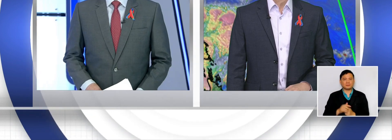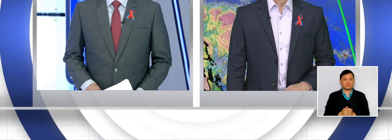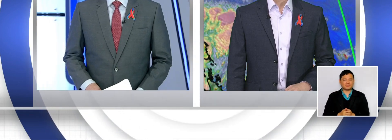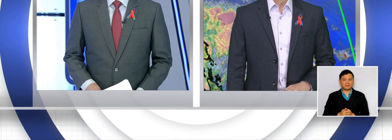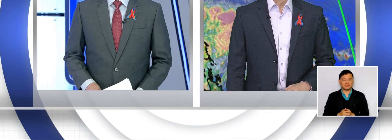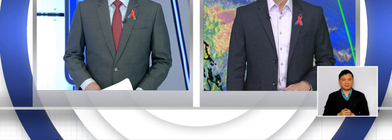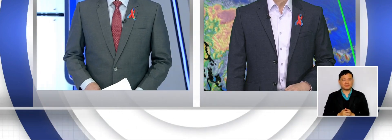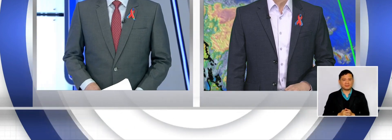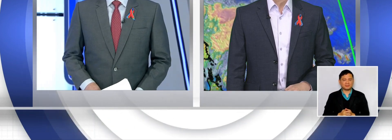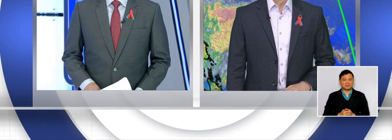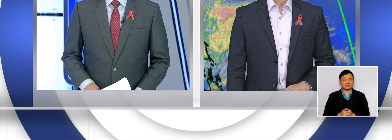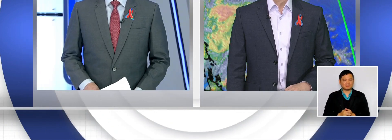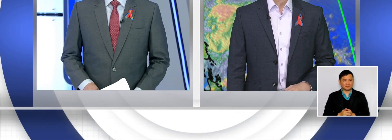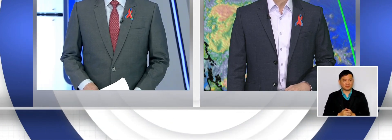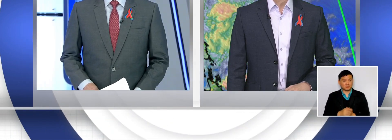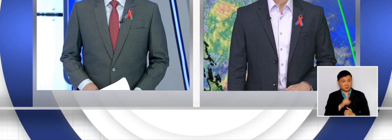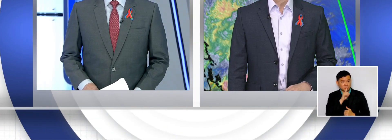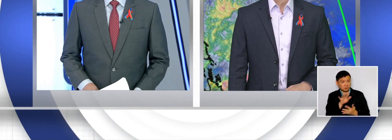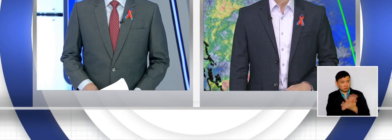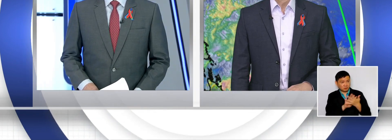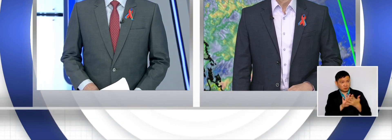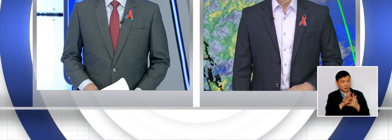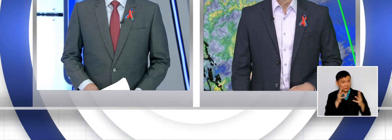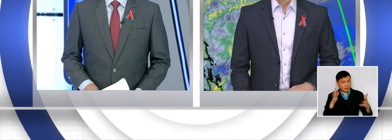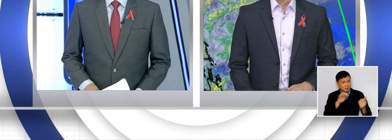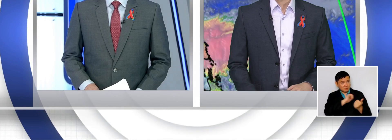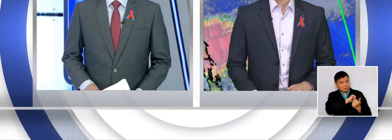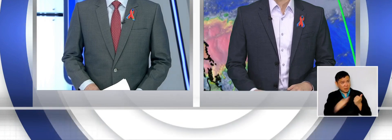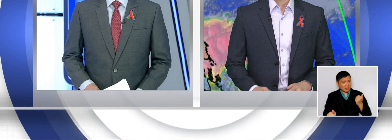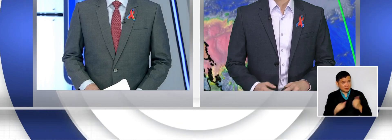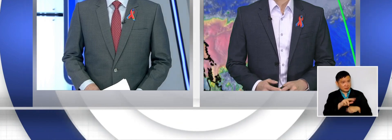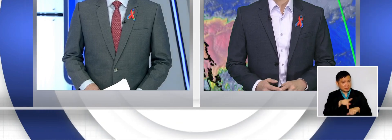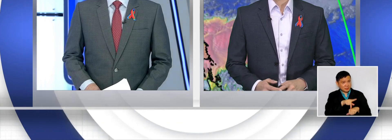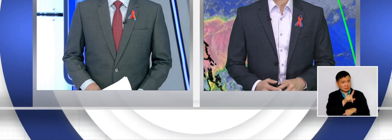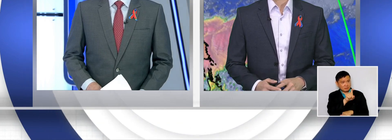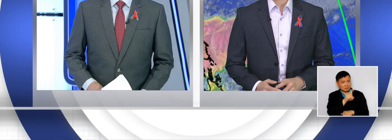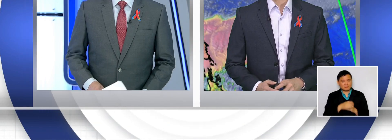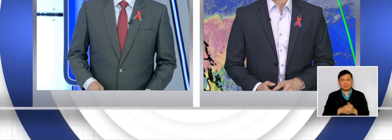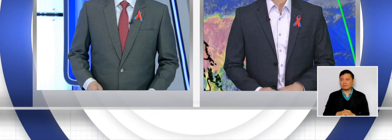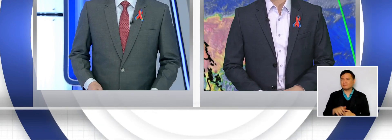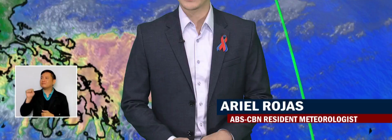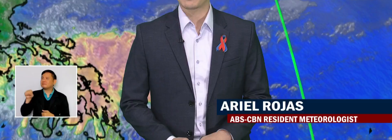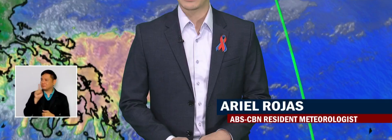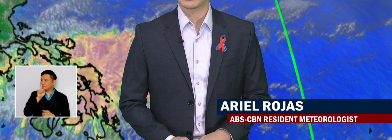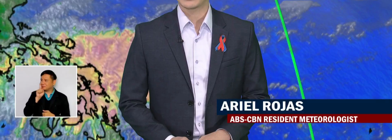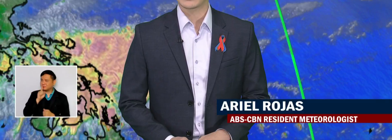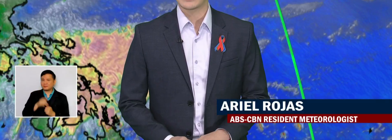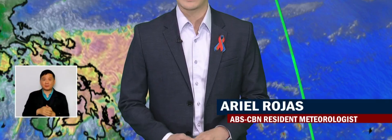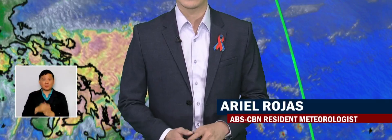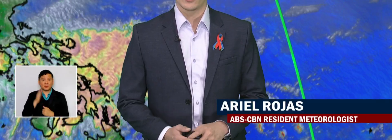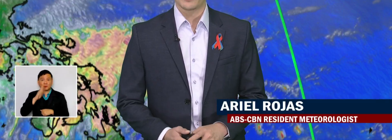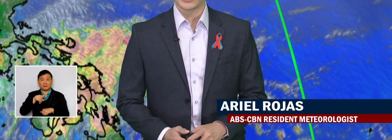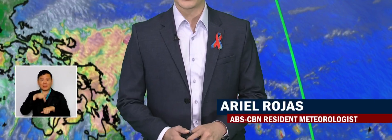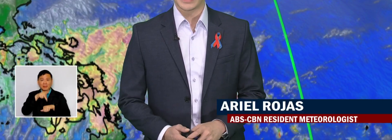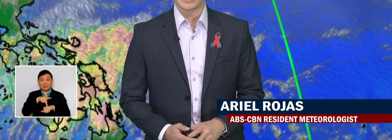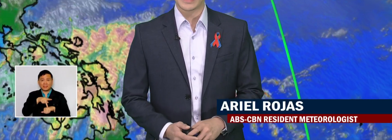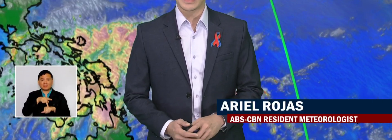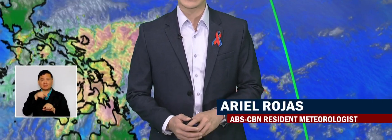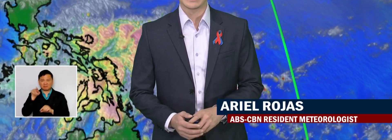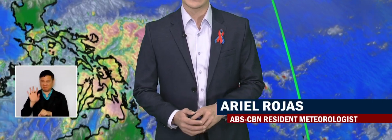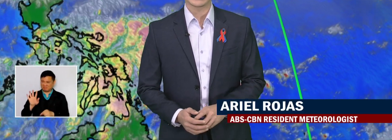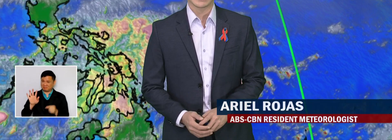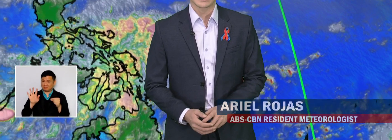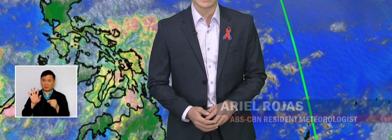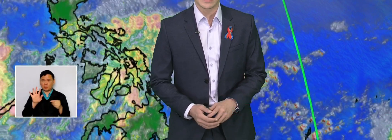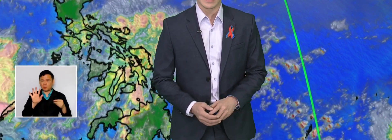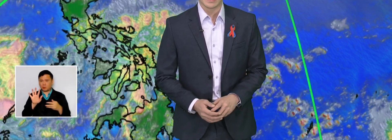Ariel, nakalabas na ba itong LPA na to? Henry, nakalabas na ng Philippine Area of Responsibility ang low pressure area